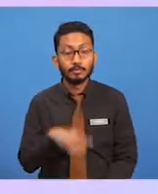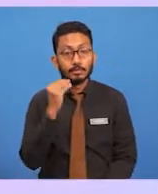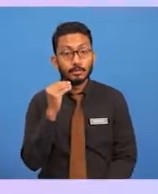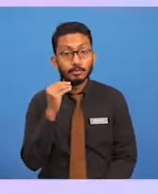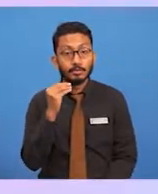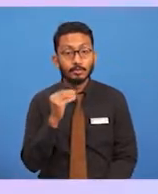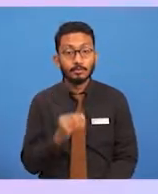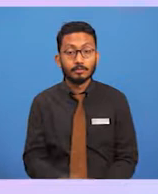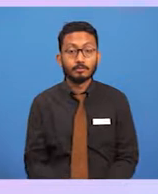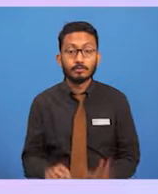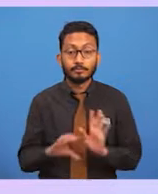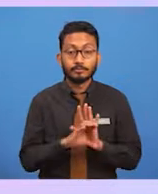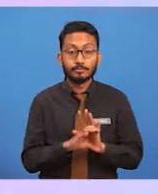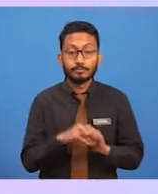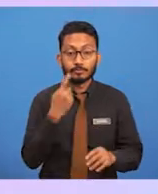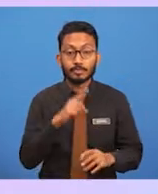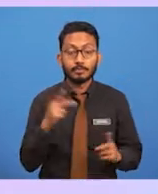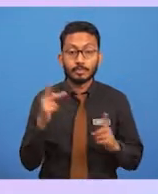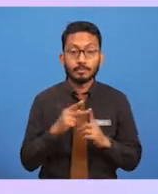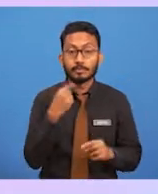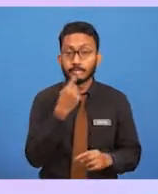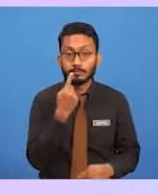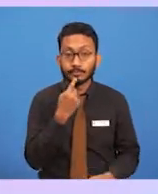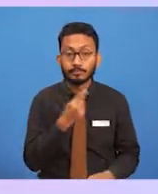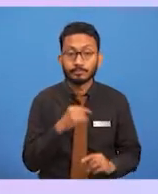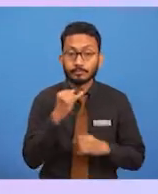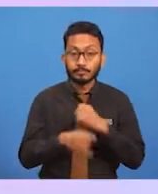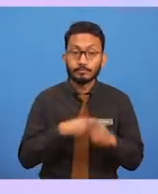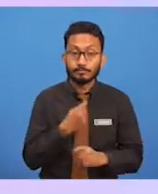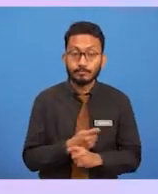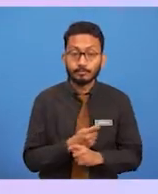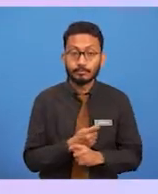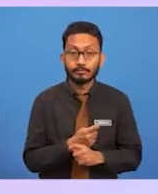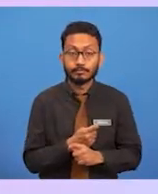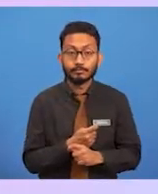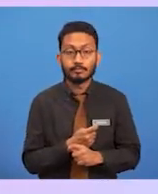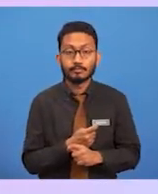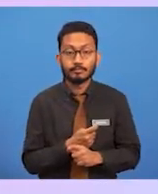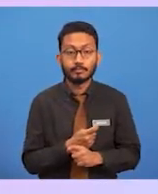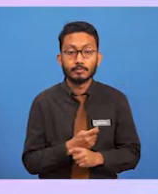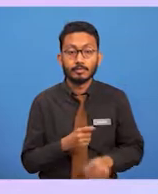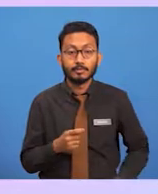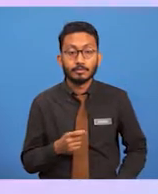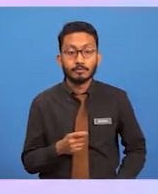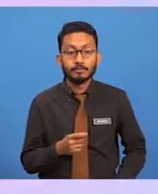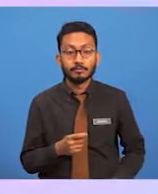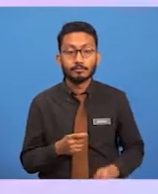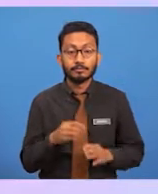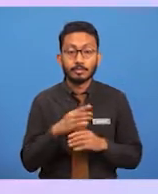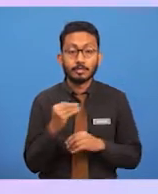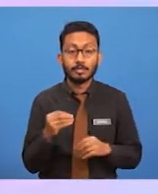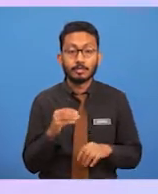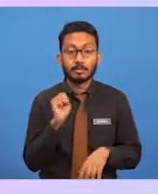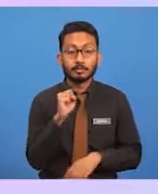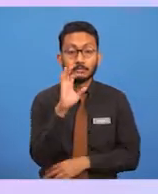ianya ditujukan, tarikh, perkara dan juga mesej yang ingin